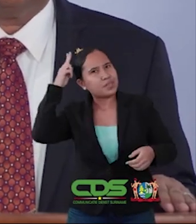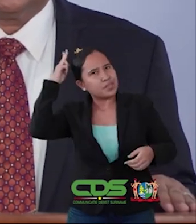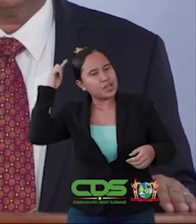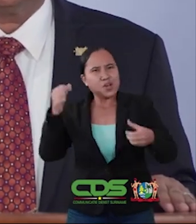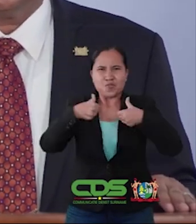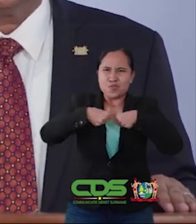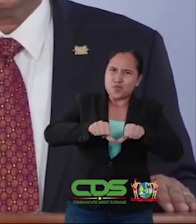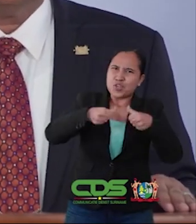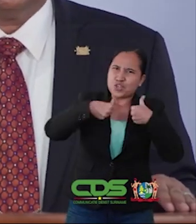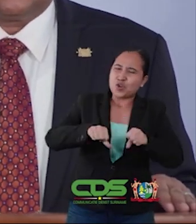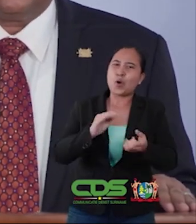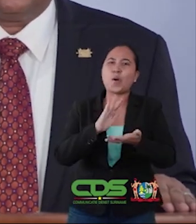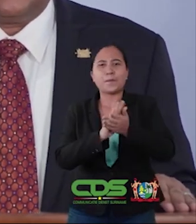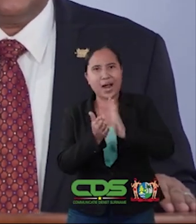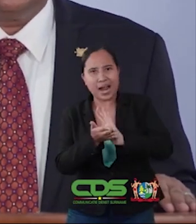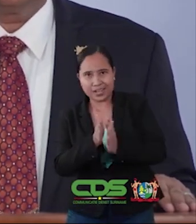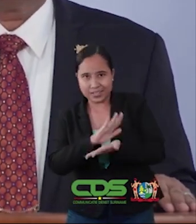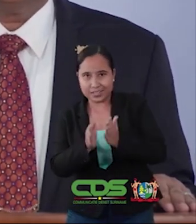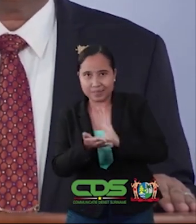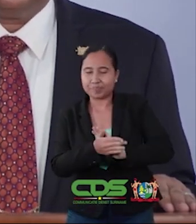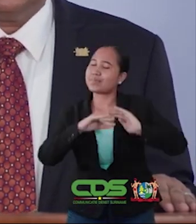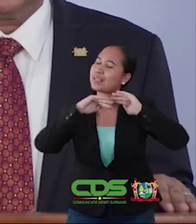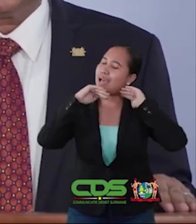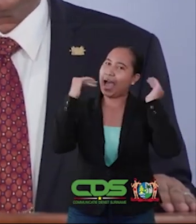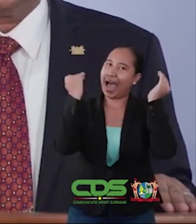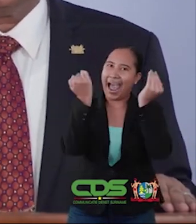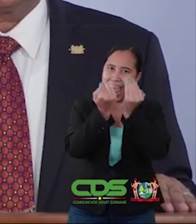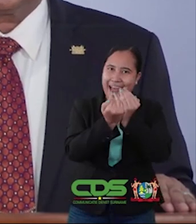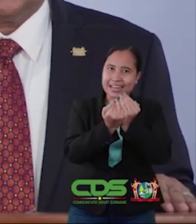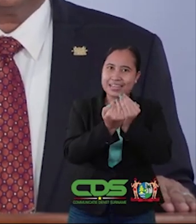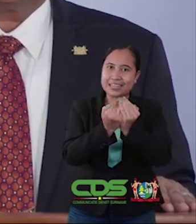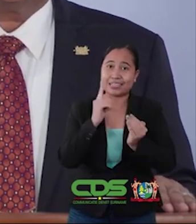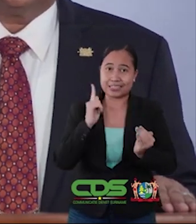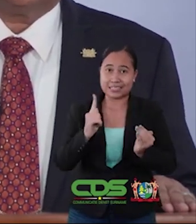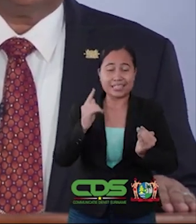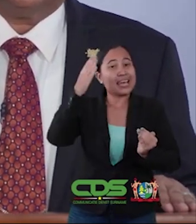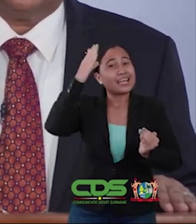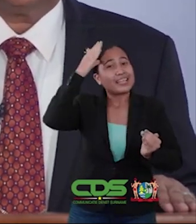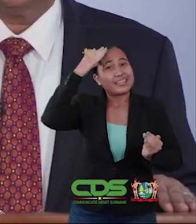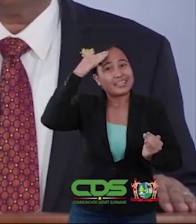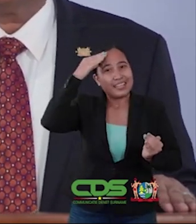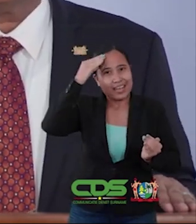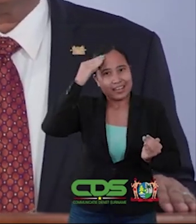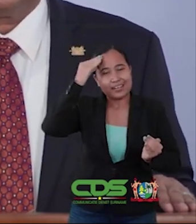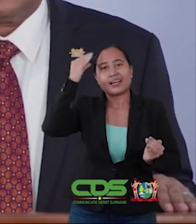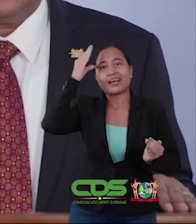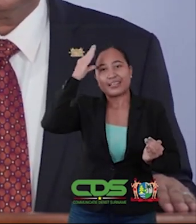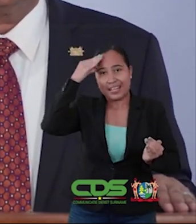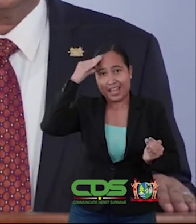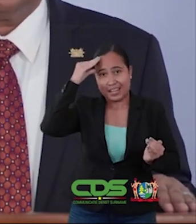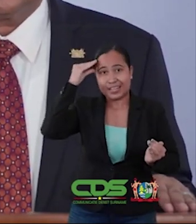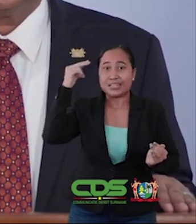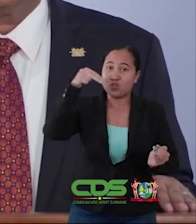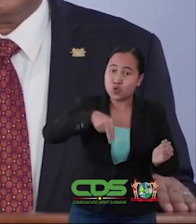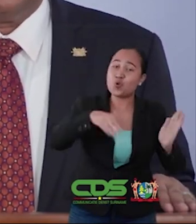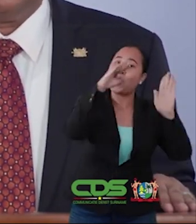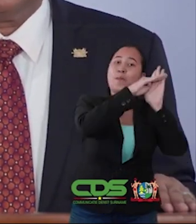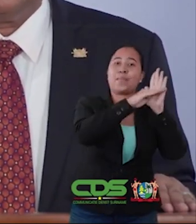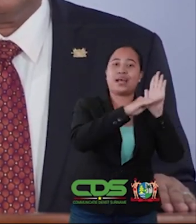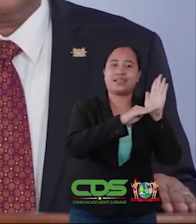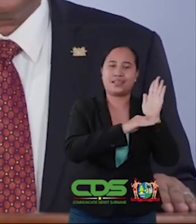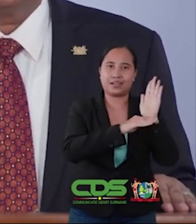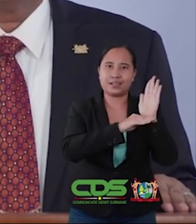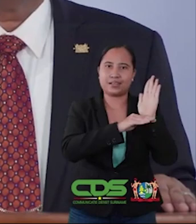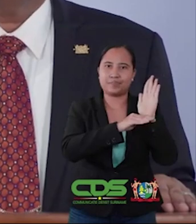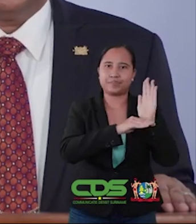kappers en barbershops en markten. Dit alles uitsluitend met inachtnemen van de geldende protocollen.